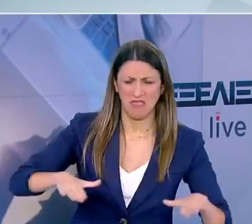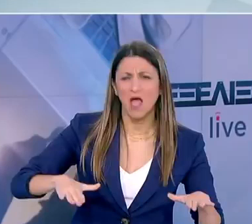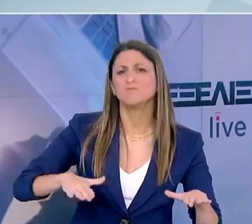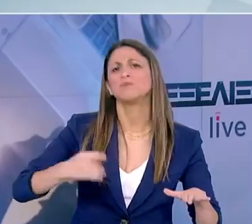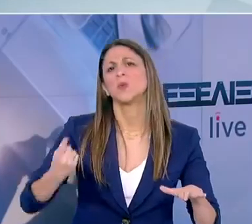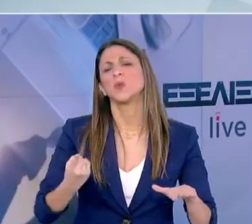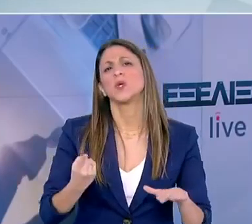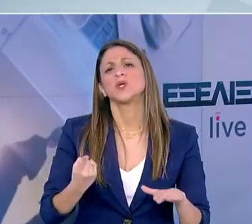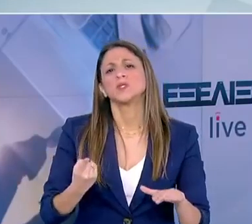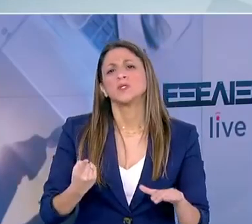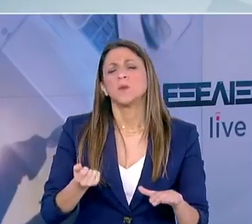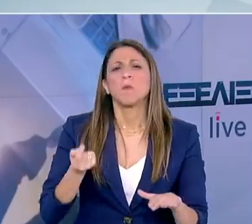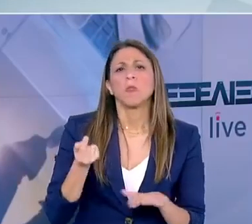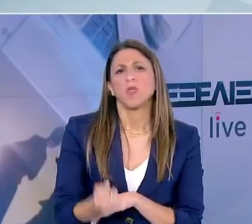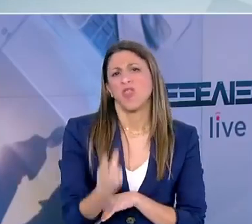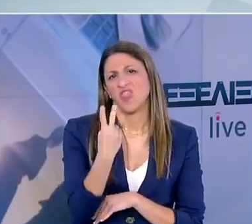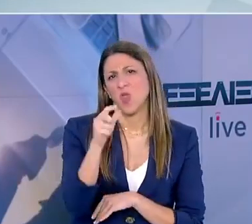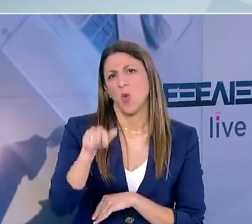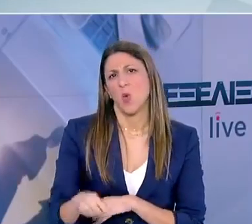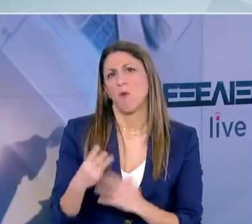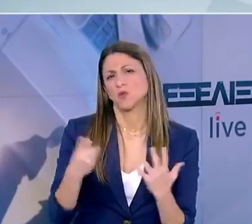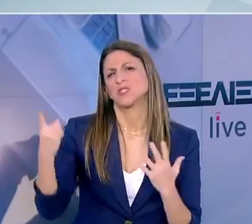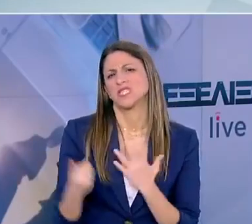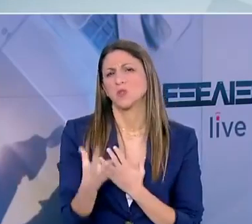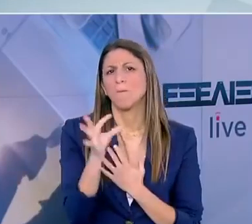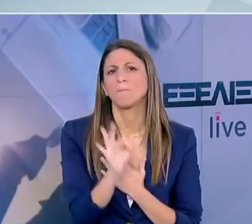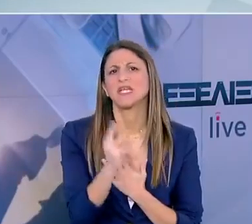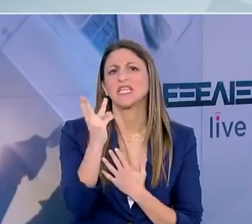είναι 53 μόλις περιστατικά, 2,8%.